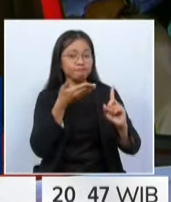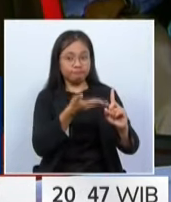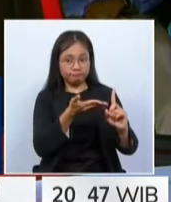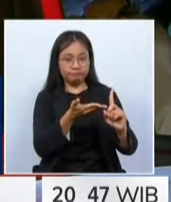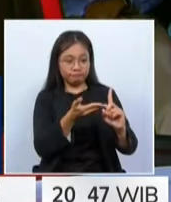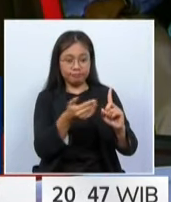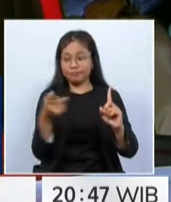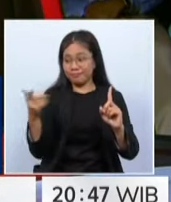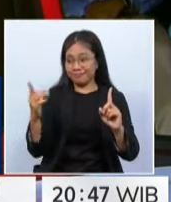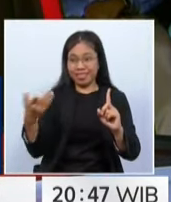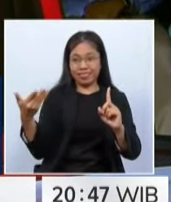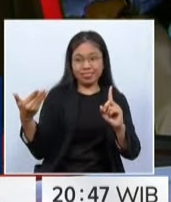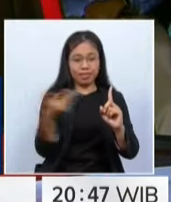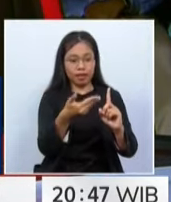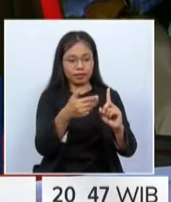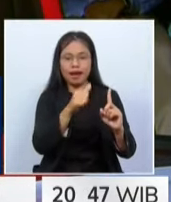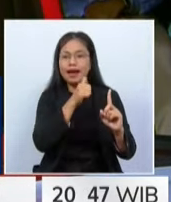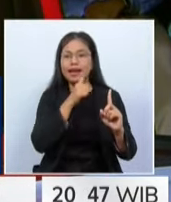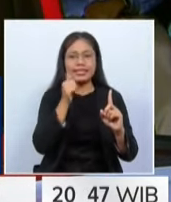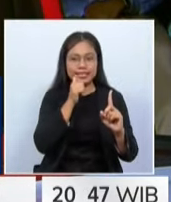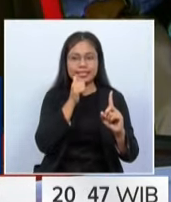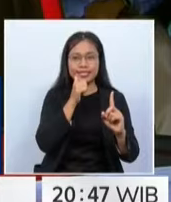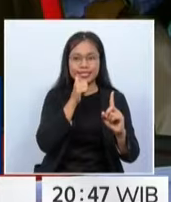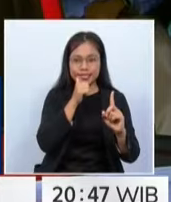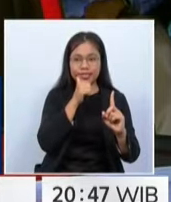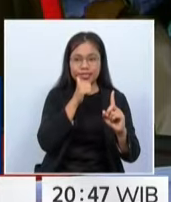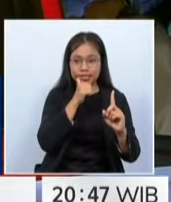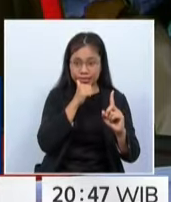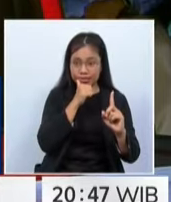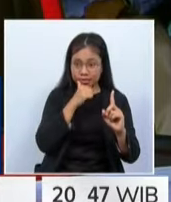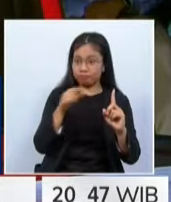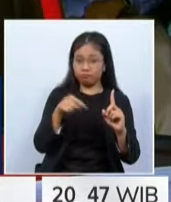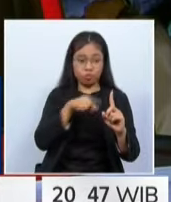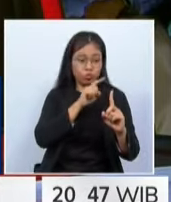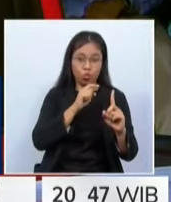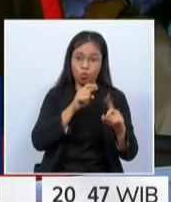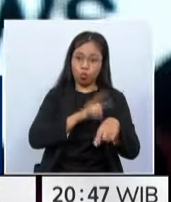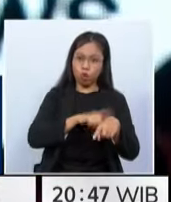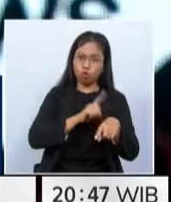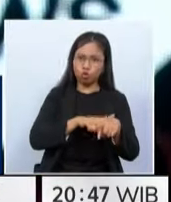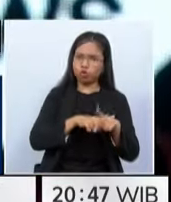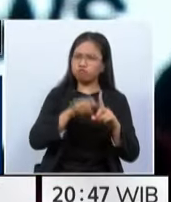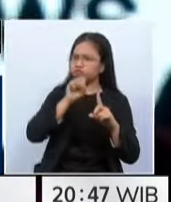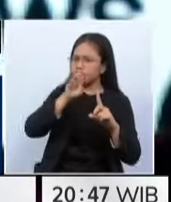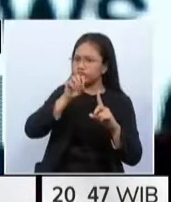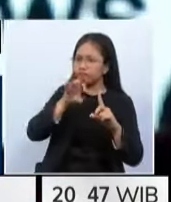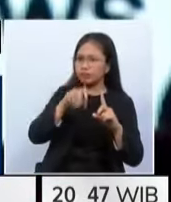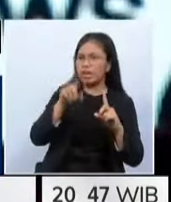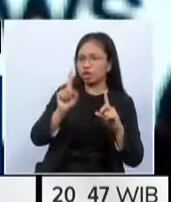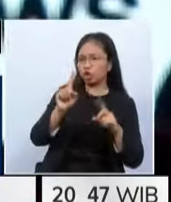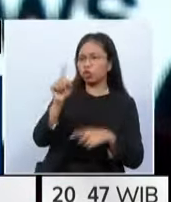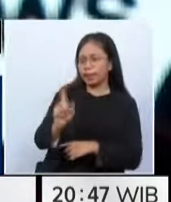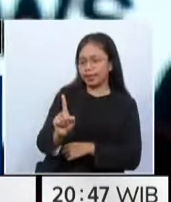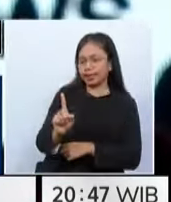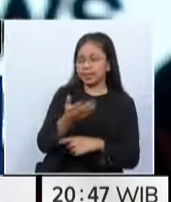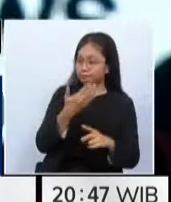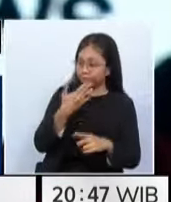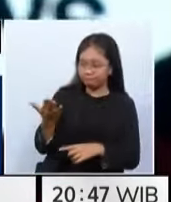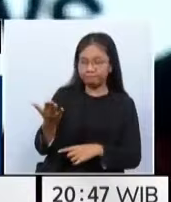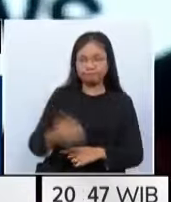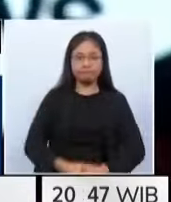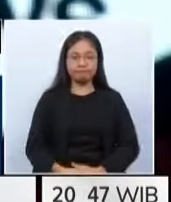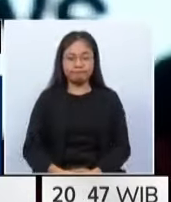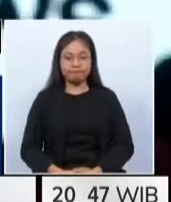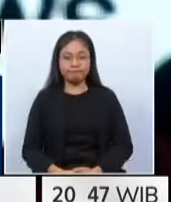Baswedan waktu Pak Ganjar 1 menit dimulai saat Bapak berbicara Mas Anis anggaran pertahanan belum